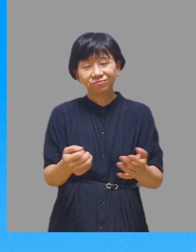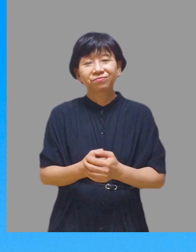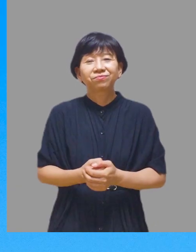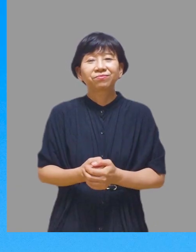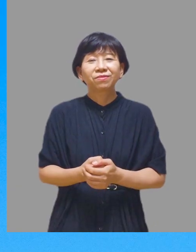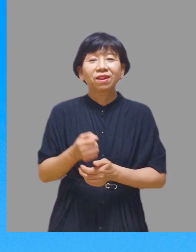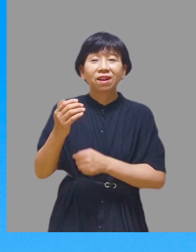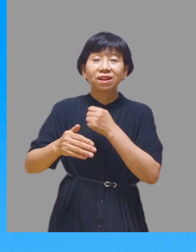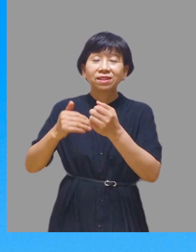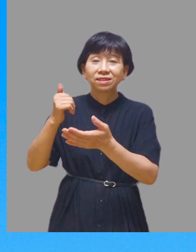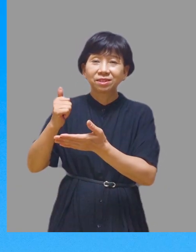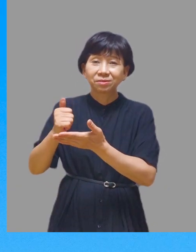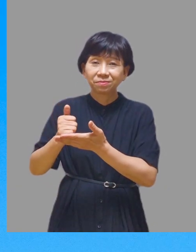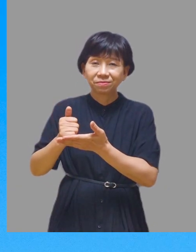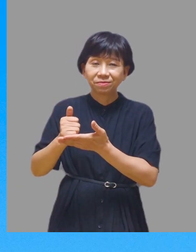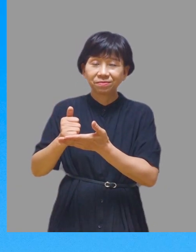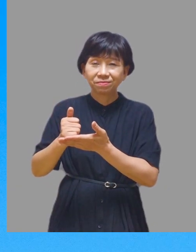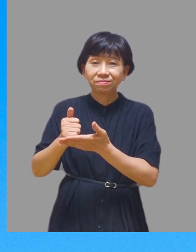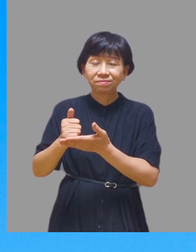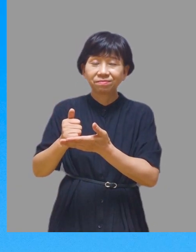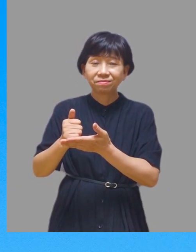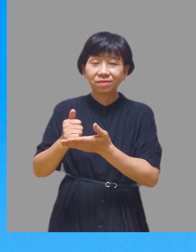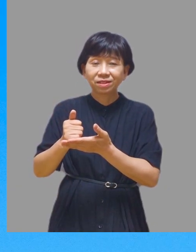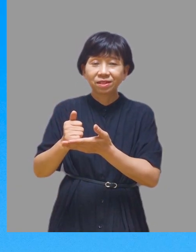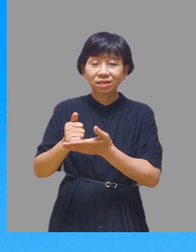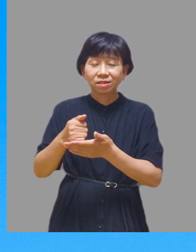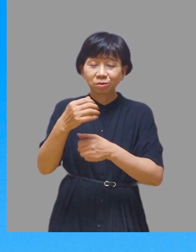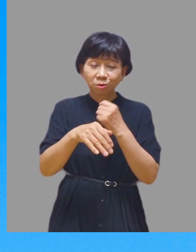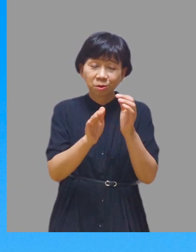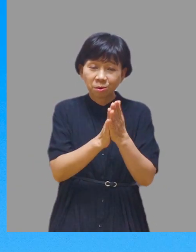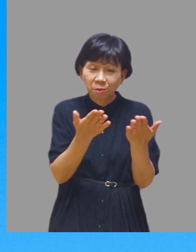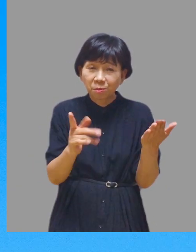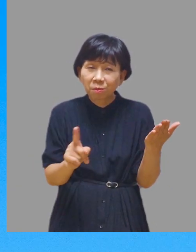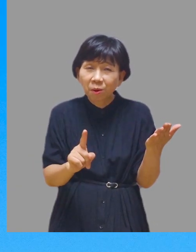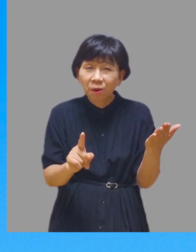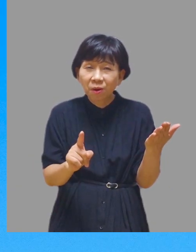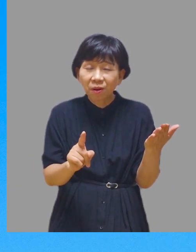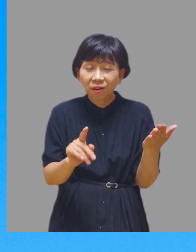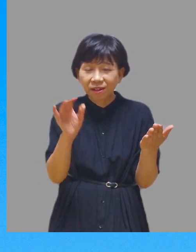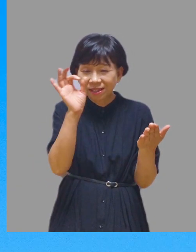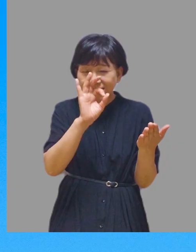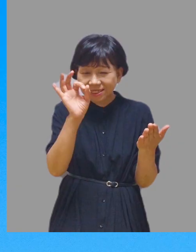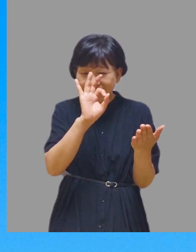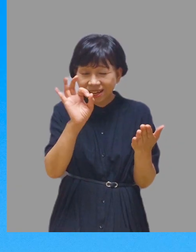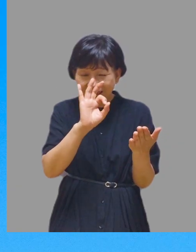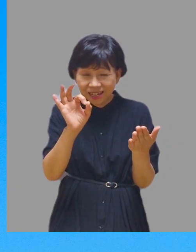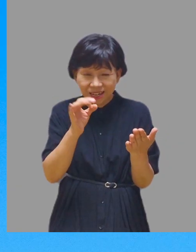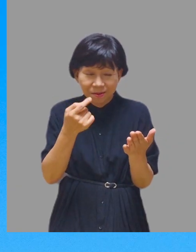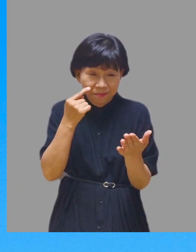그런데 하나님은 찾으셨을까요? 못 찾으셨을까요?